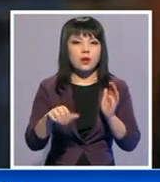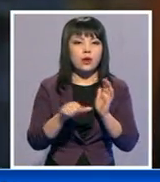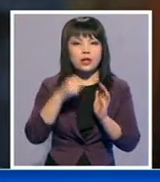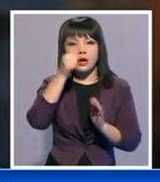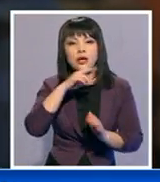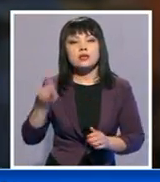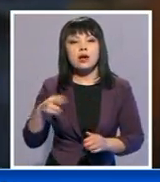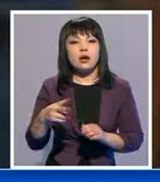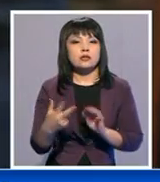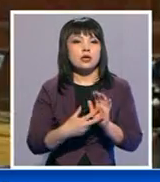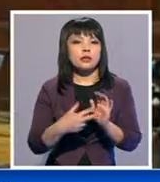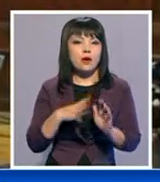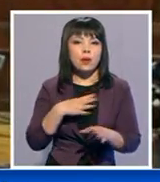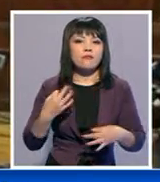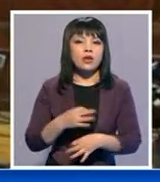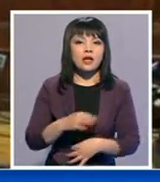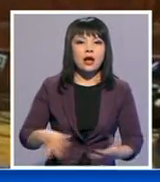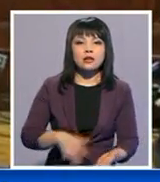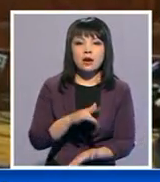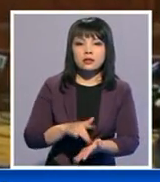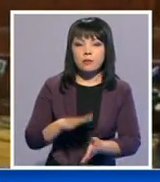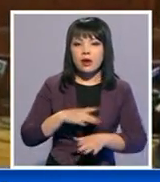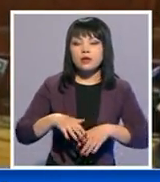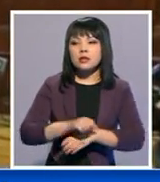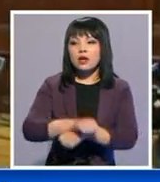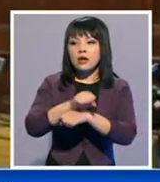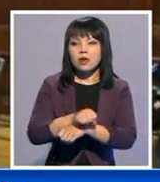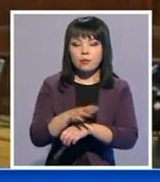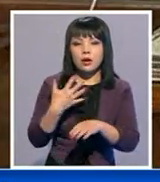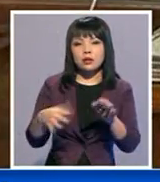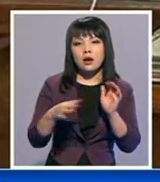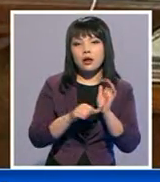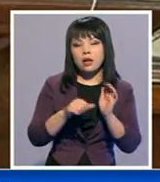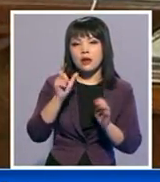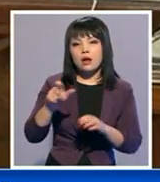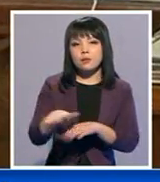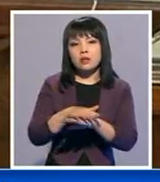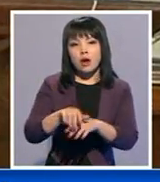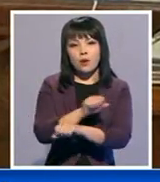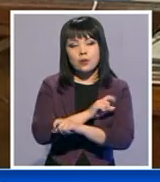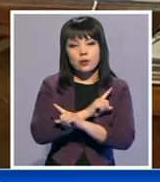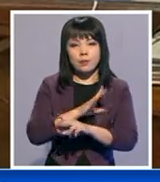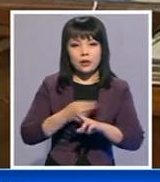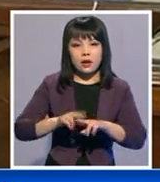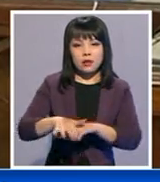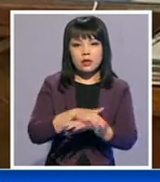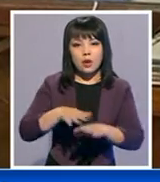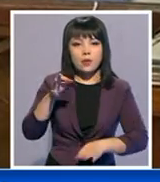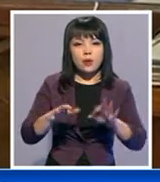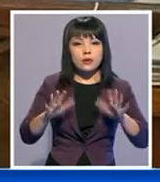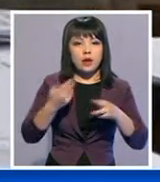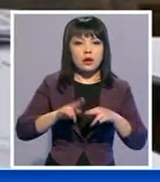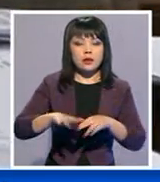желтоқсанның 8-інде Венгрияның Шалгатариан қаласында шеру өтіп, оны тарату кезінде 46 адам қаза тапқан болатын. Егер сол толқу кезінде бейбіт